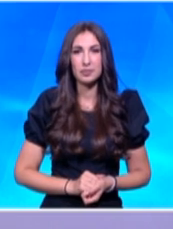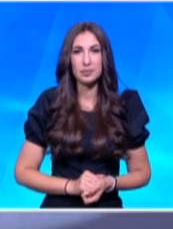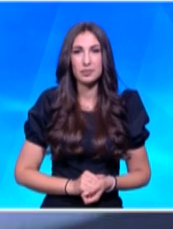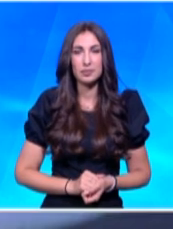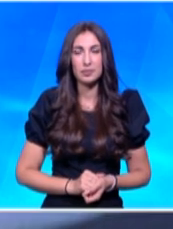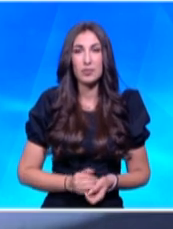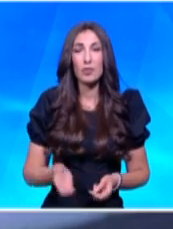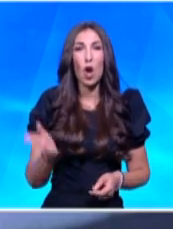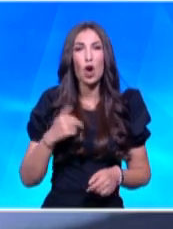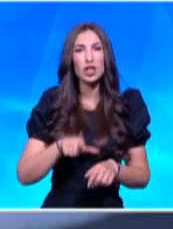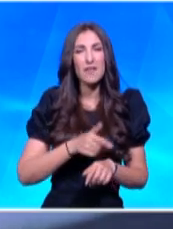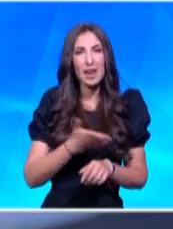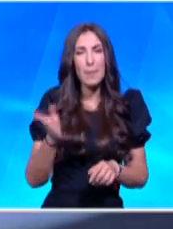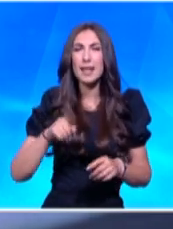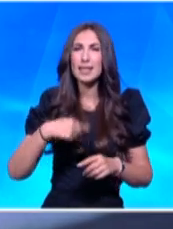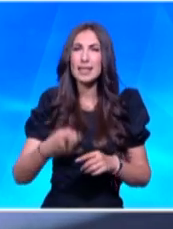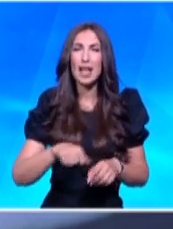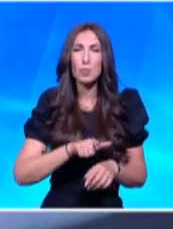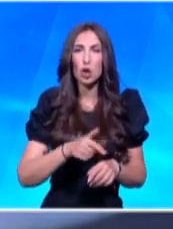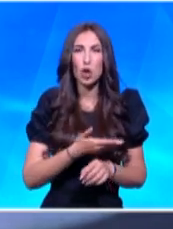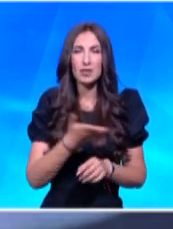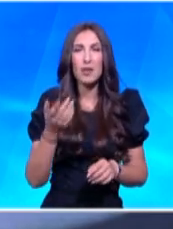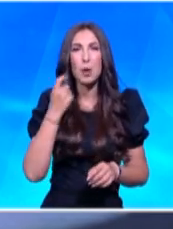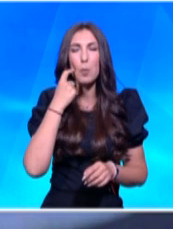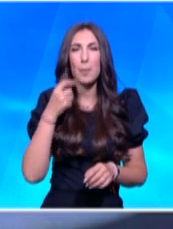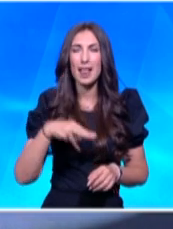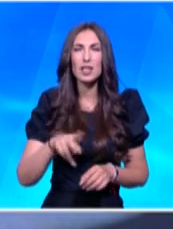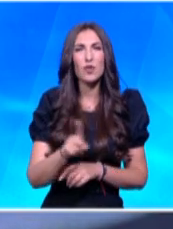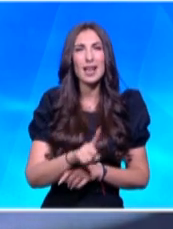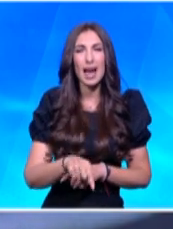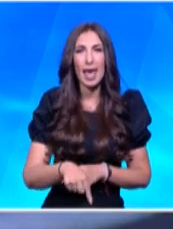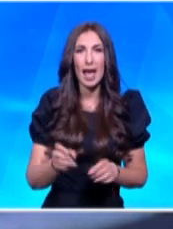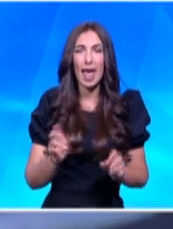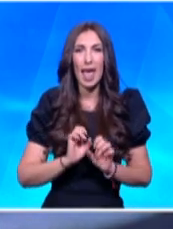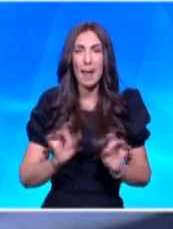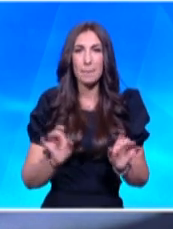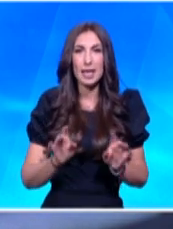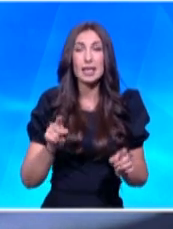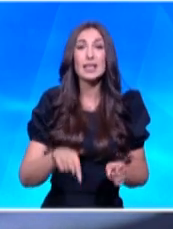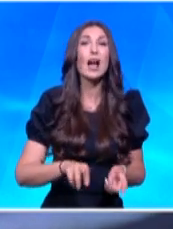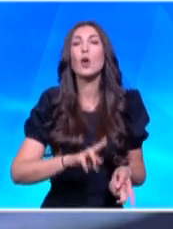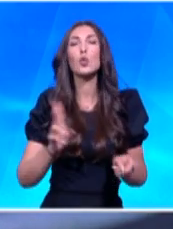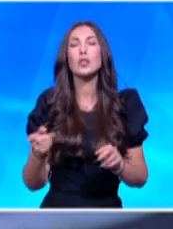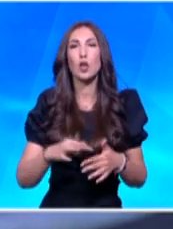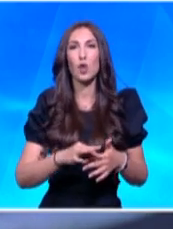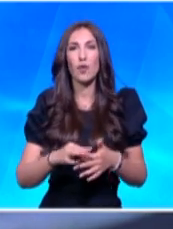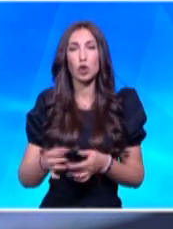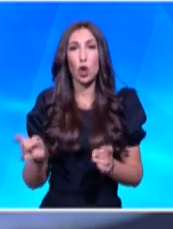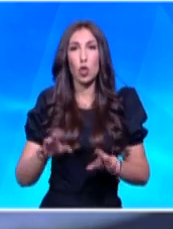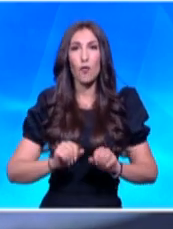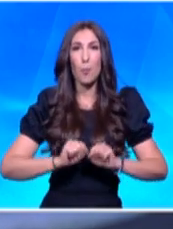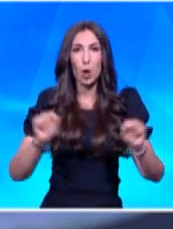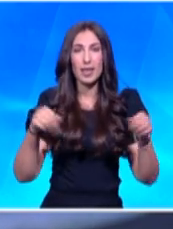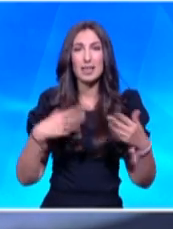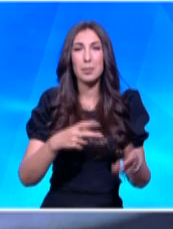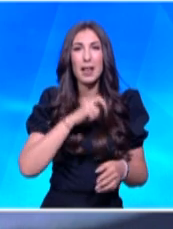Още за времето в прогнозата с Боби Лазаров в края на емисията. А сега, към останалото водещо днес, отново протест пред